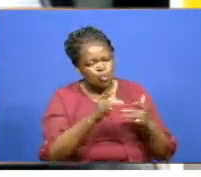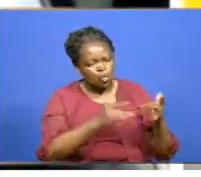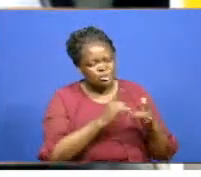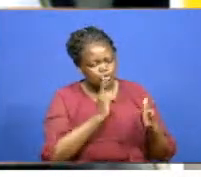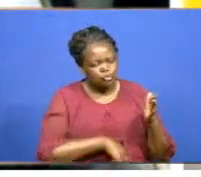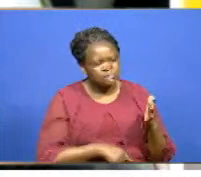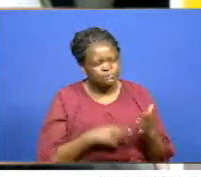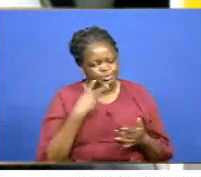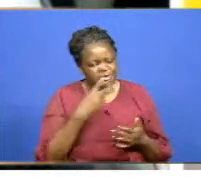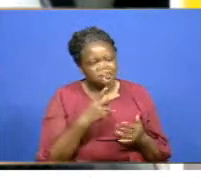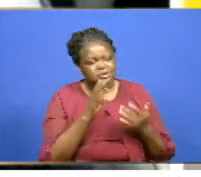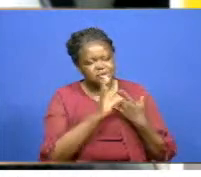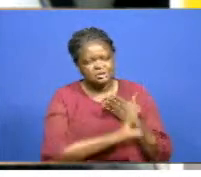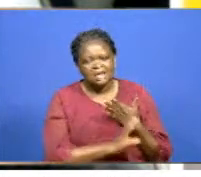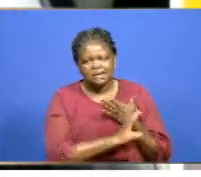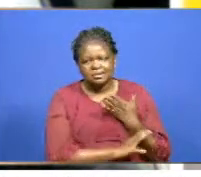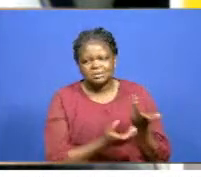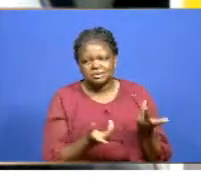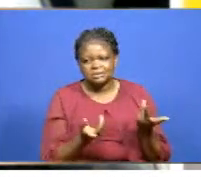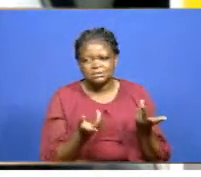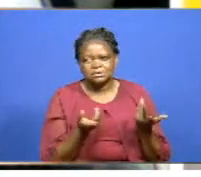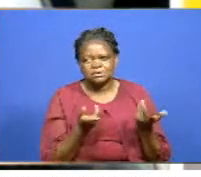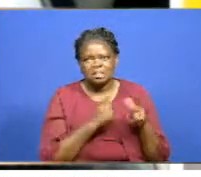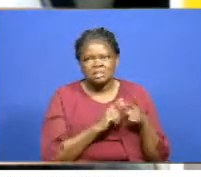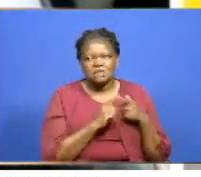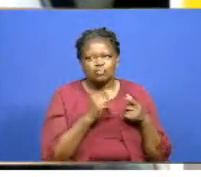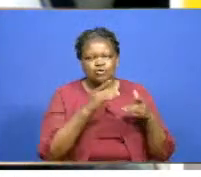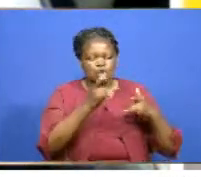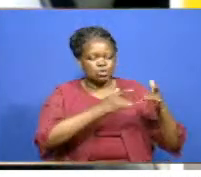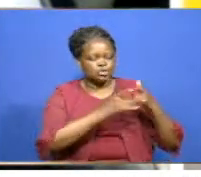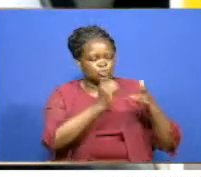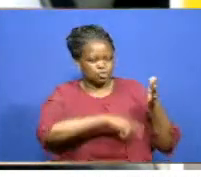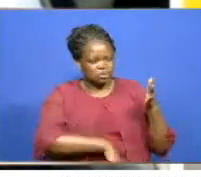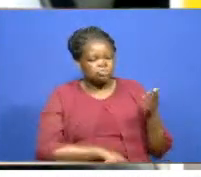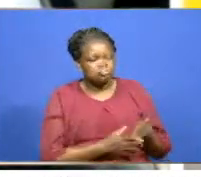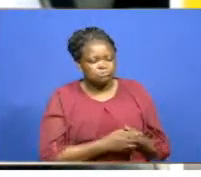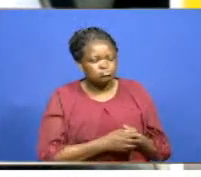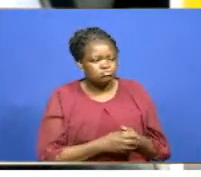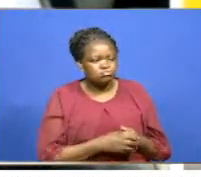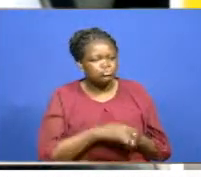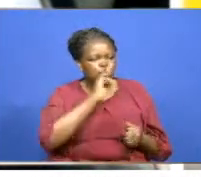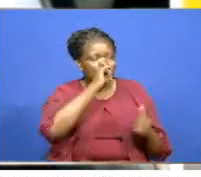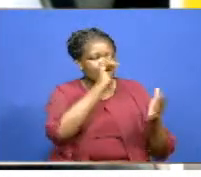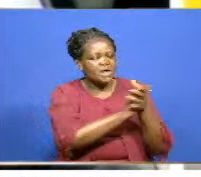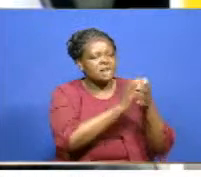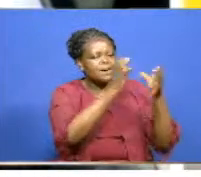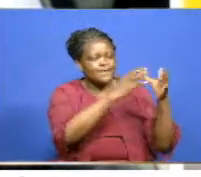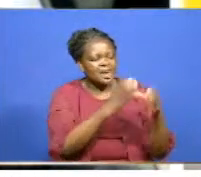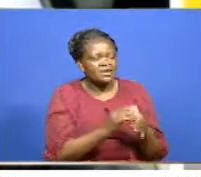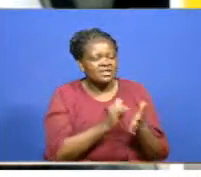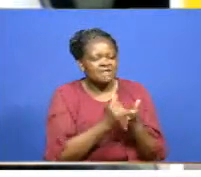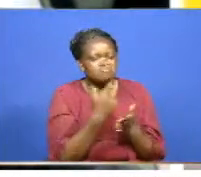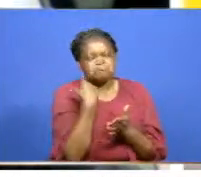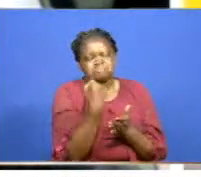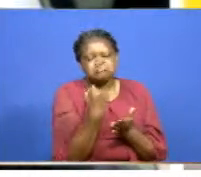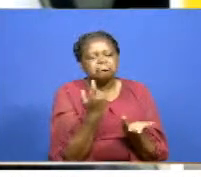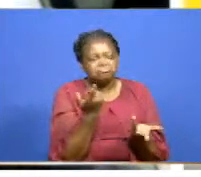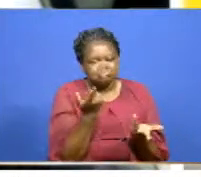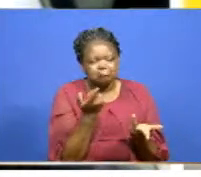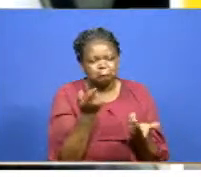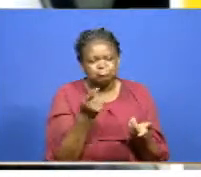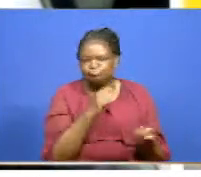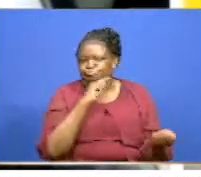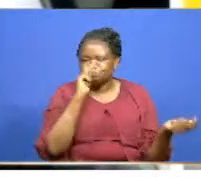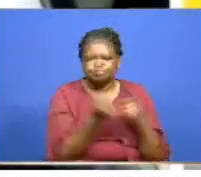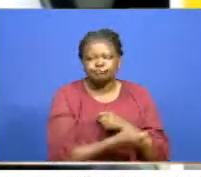tumekuwa tukishuhudia humu nchini sasa hivi. Vile vile tunaangalia kwa kifupi tu kuhusiana na chama cha Jubilee ambacho hivi majuzi kimekuwa kikiwabandua tu